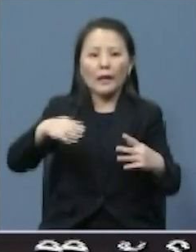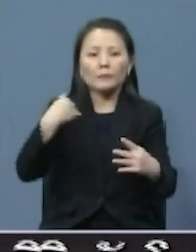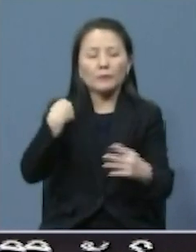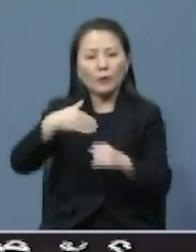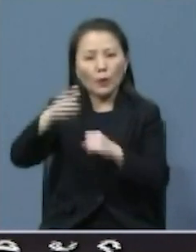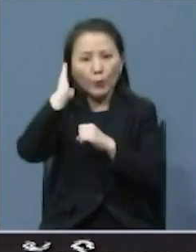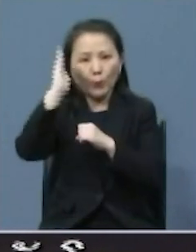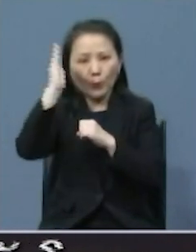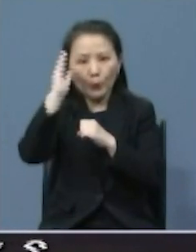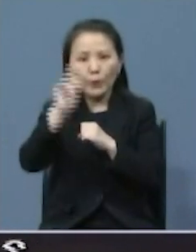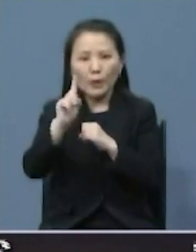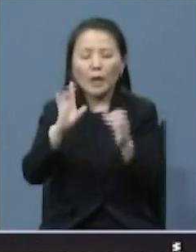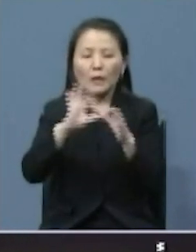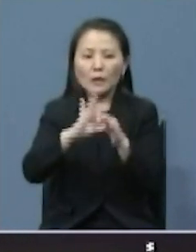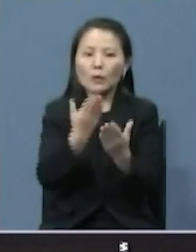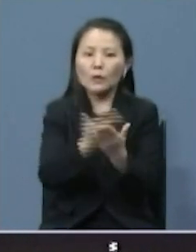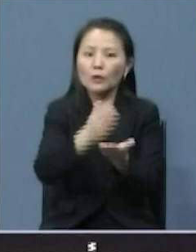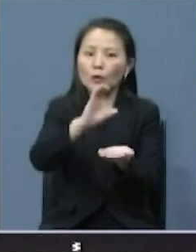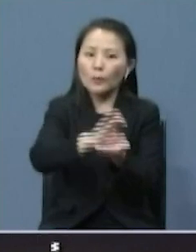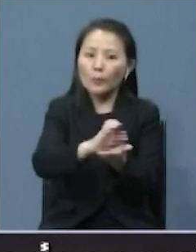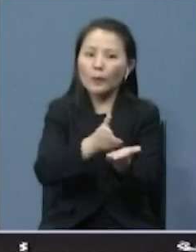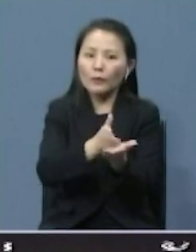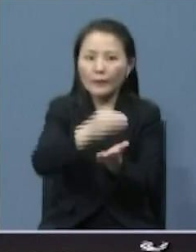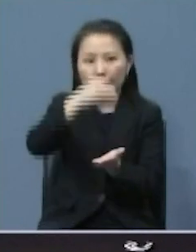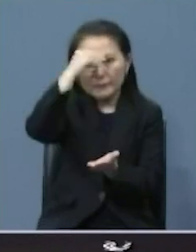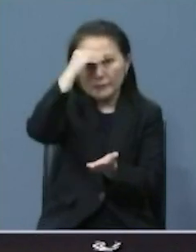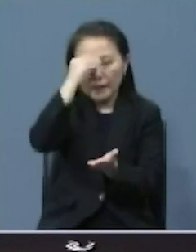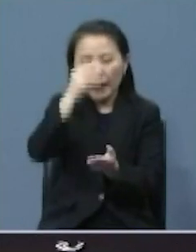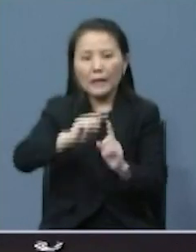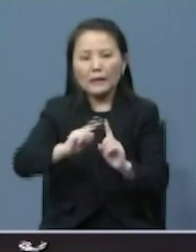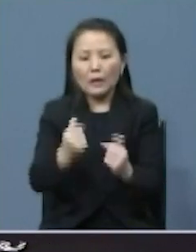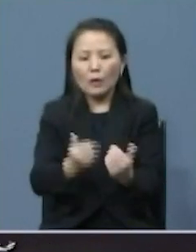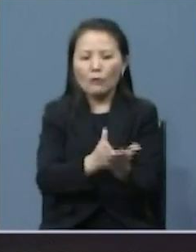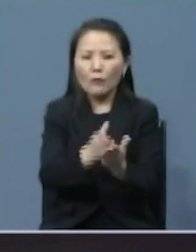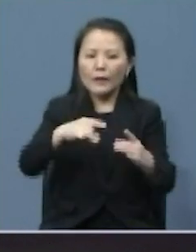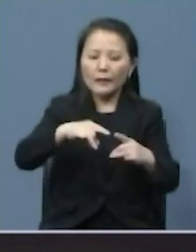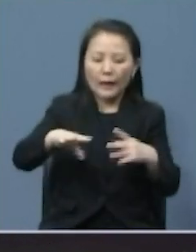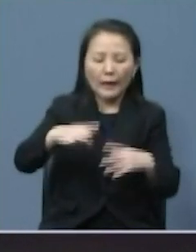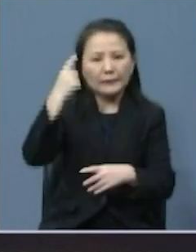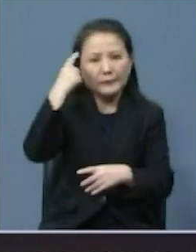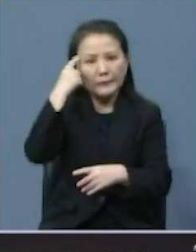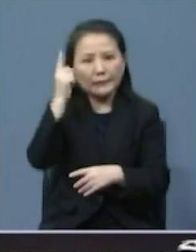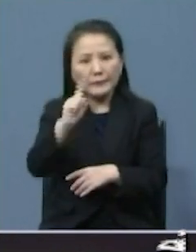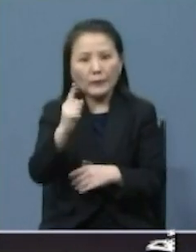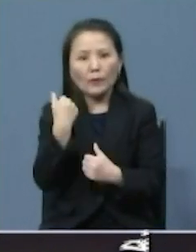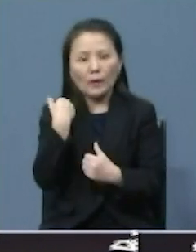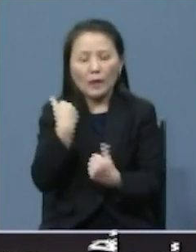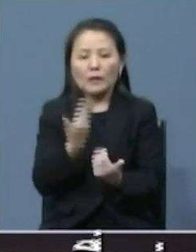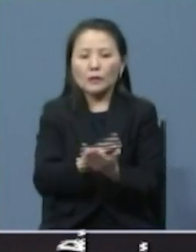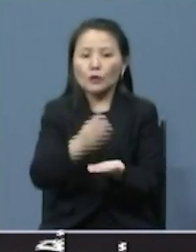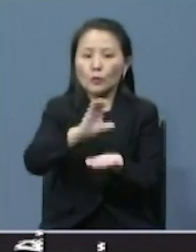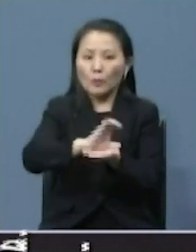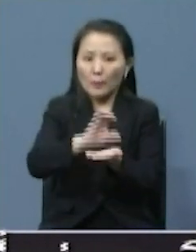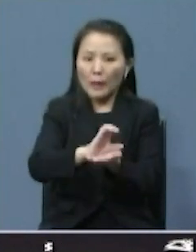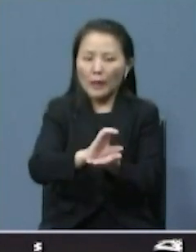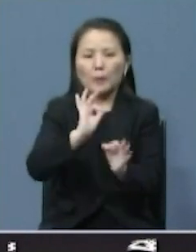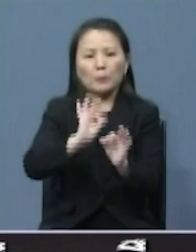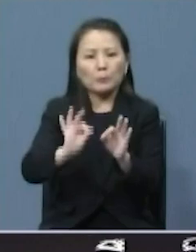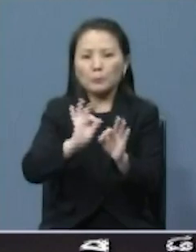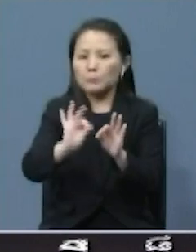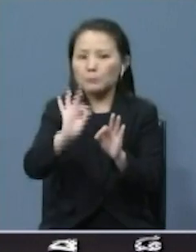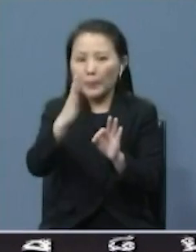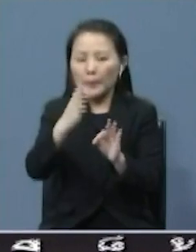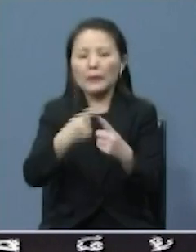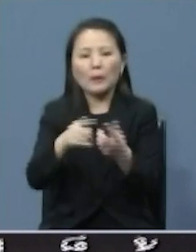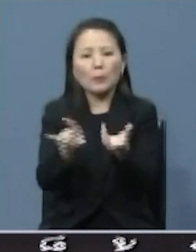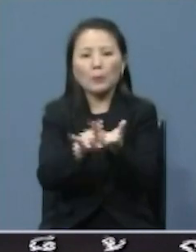ายในส่วนของงบด้านการศึกษาแต่ทางฝ่ายค้านก็มองว่ายังมีงบประมาณที่สิ้นเปลืองแต่ไร้ประสิทธิ